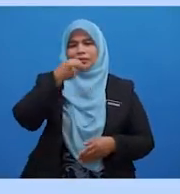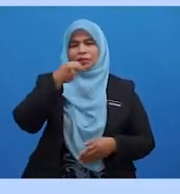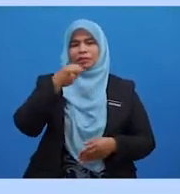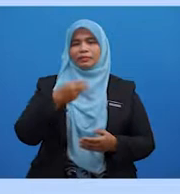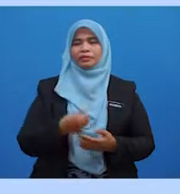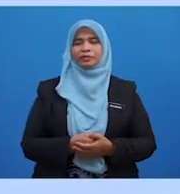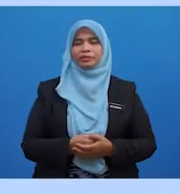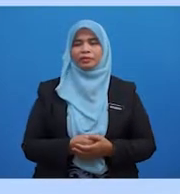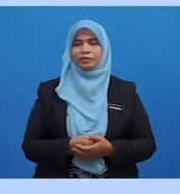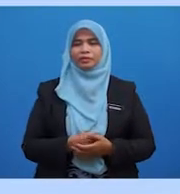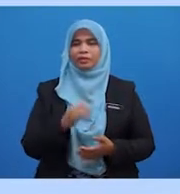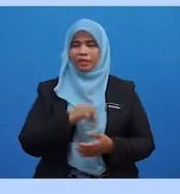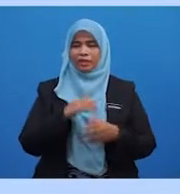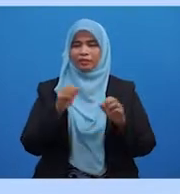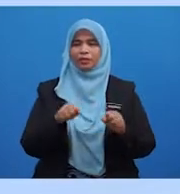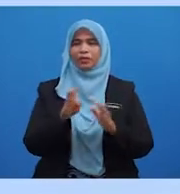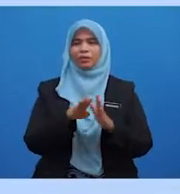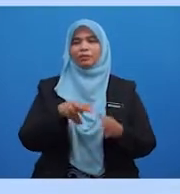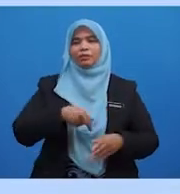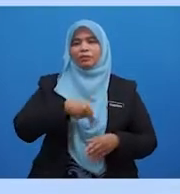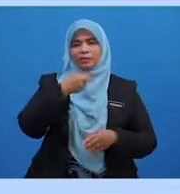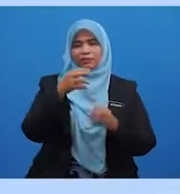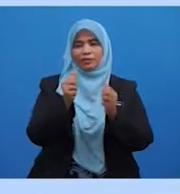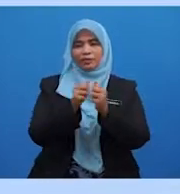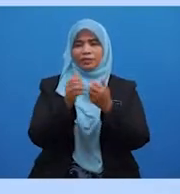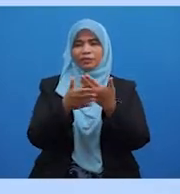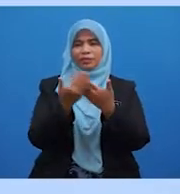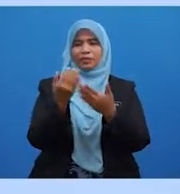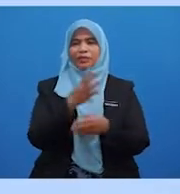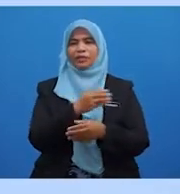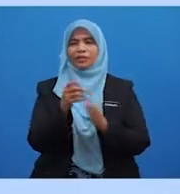seperti saya boleh bernafas dengan mudah dan teratur.